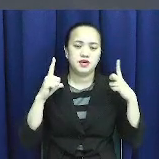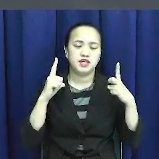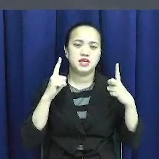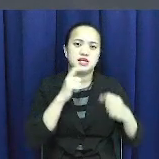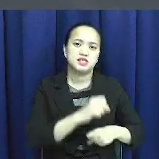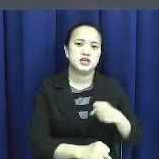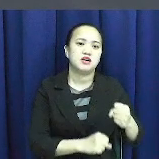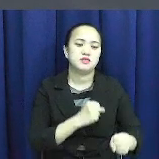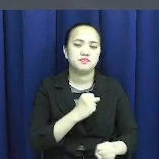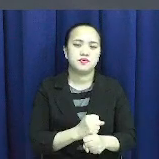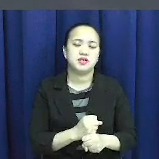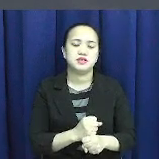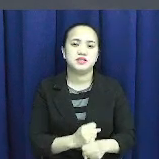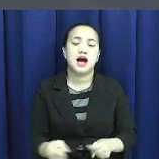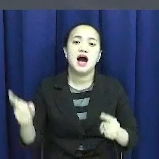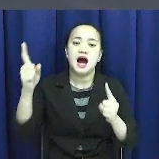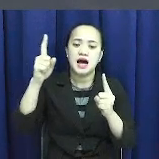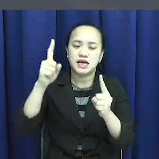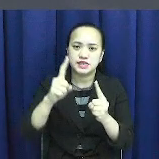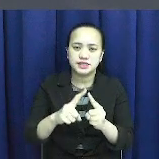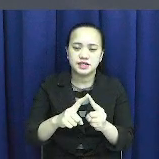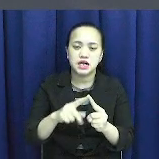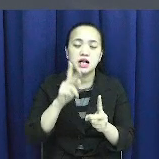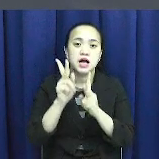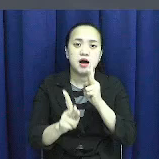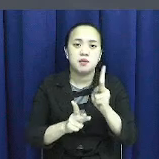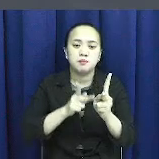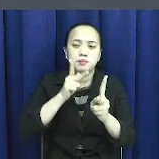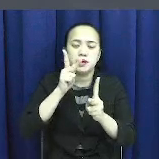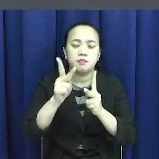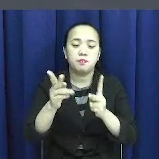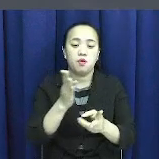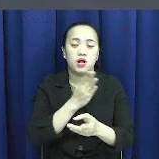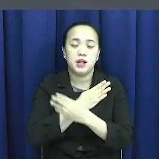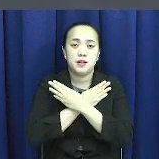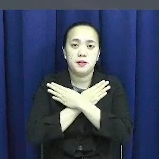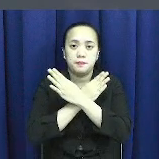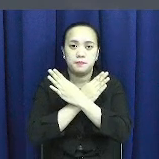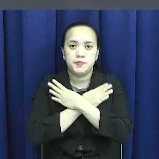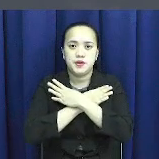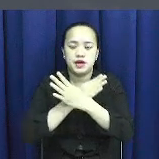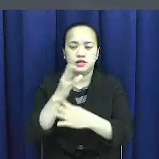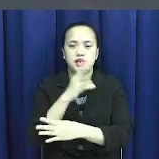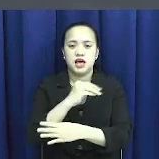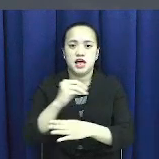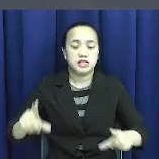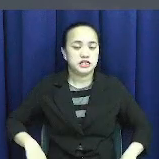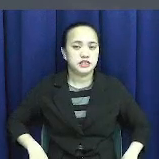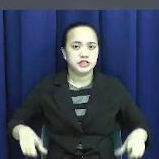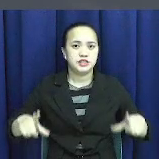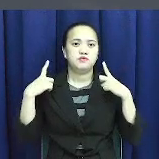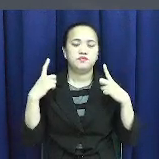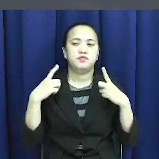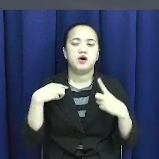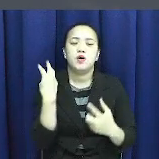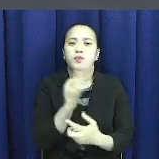ay nabubuhay, may kalakasan, may hininga, kapag ibinigay niya yan sa Panginoon, may magagawa siya sa Diyos. May magagawa